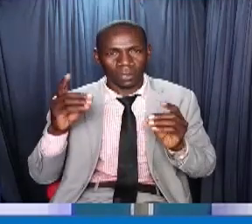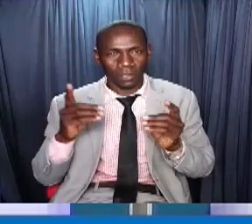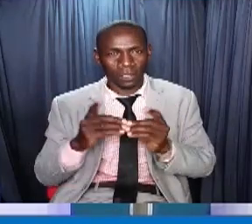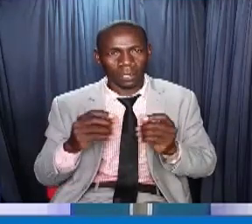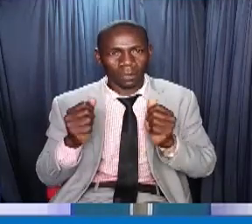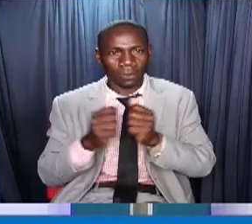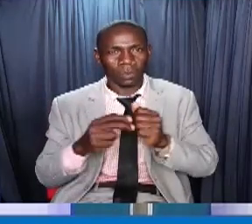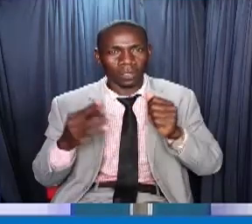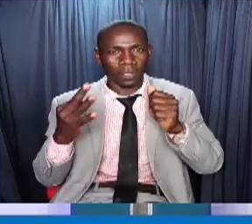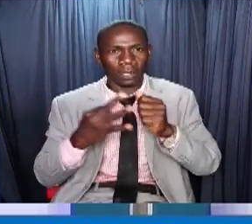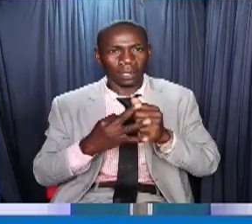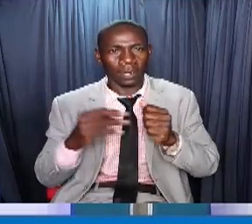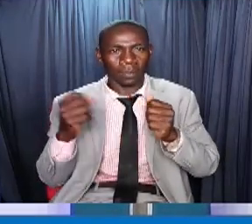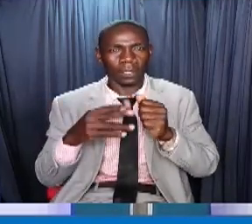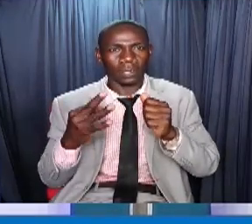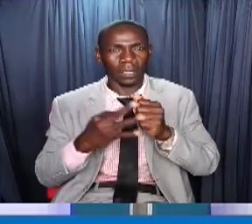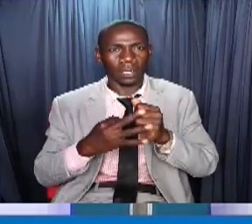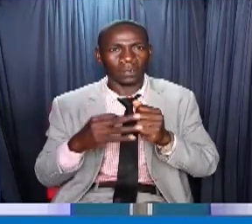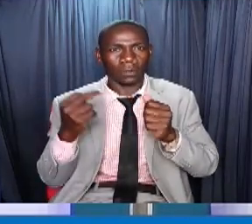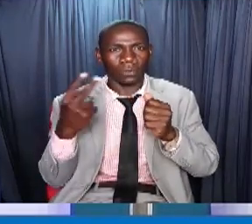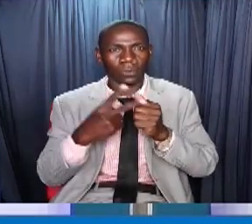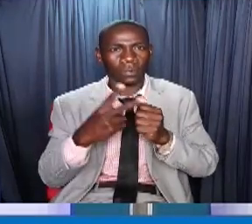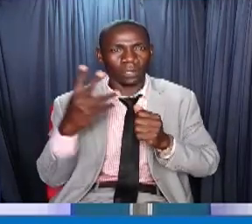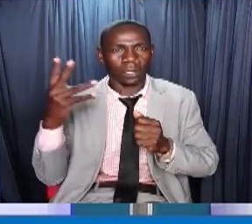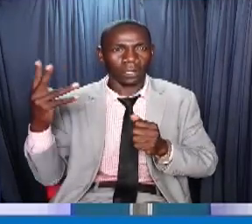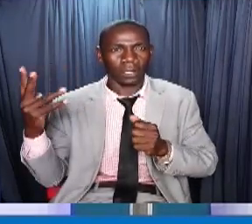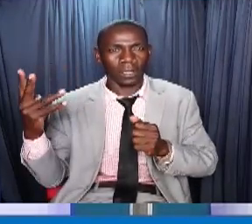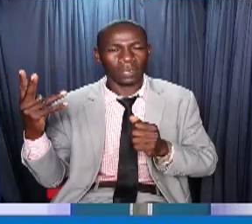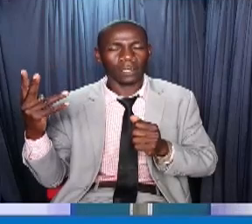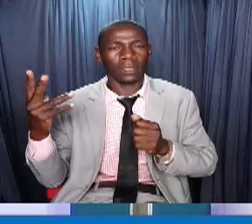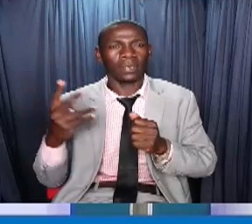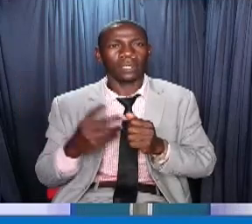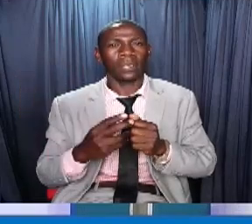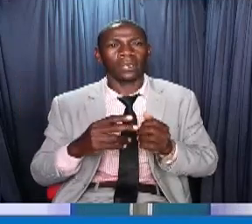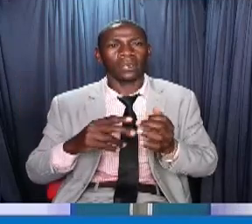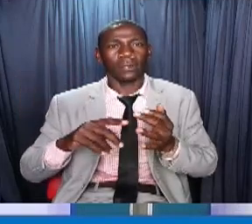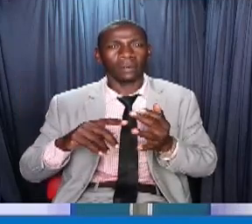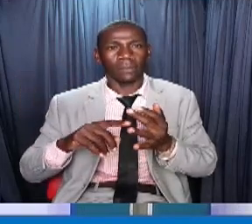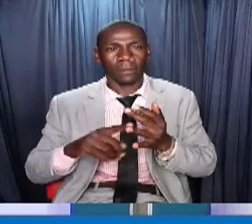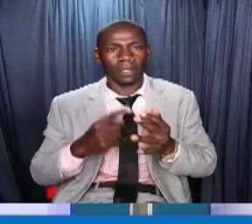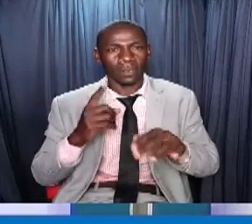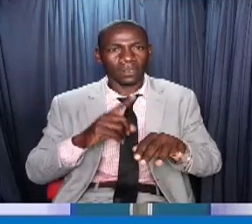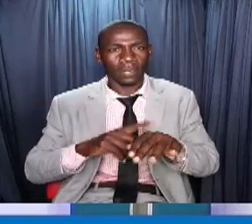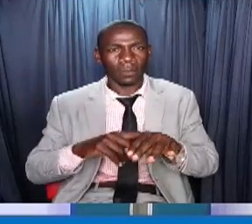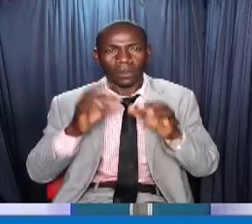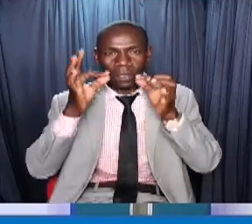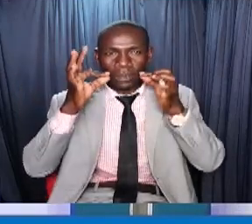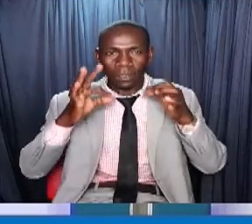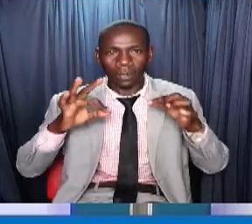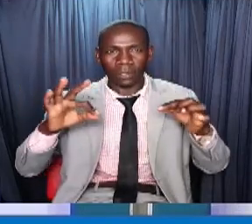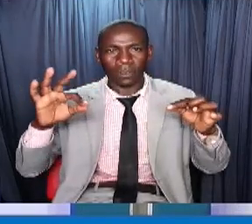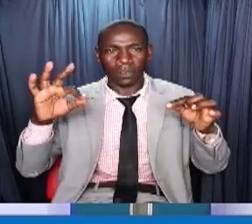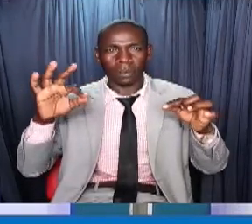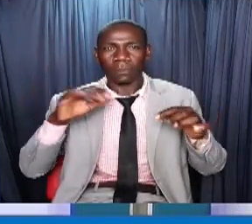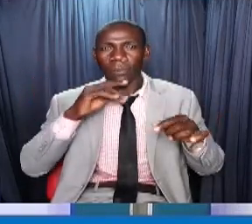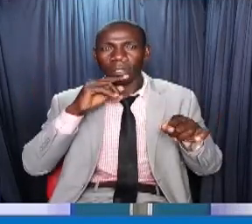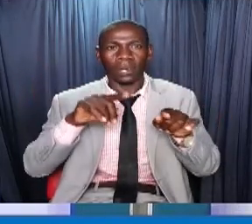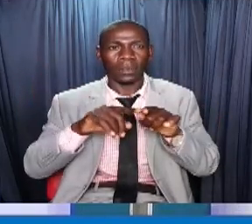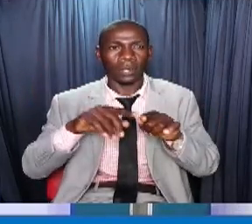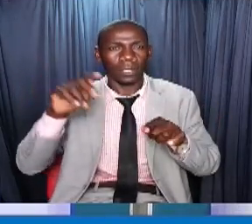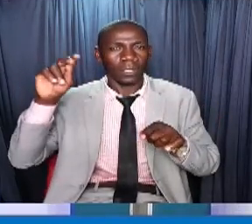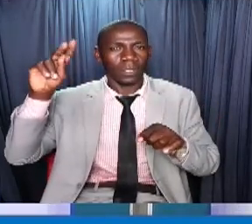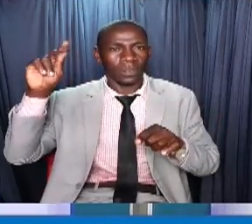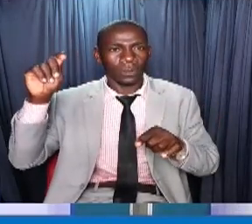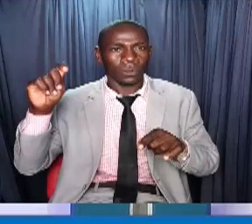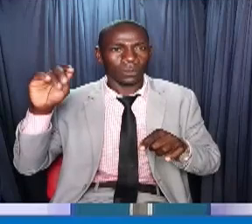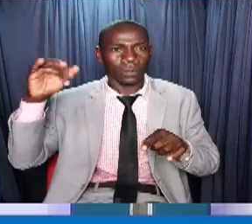tarehe 18 mwezi wa 8 mwaka wa 2024. Hii ni mara ya kwanza tunaitangaza ndoa kati ya ndugu Tuzo